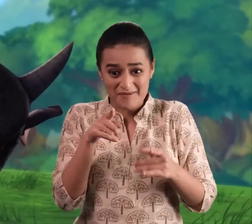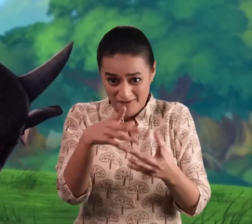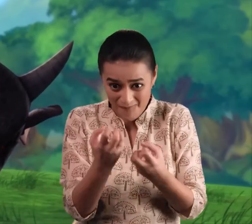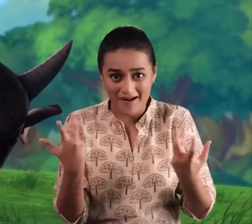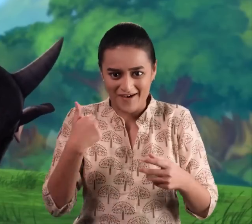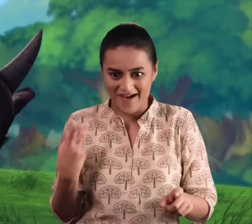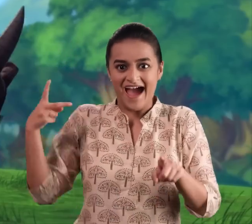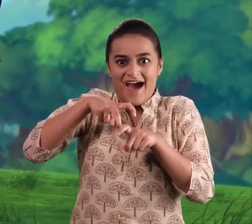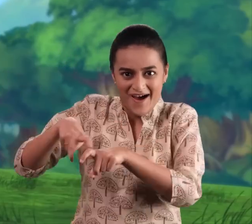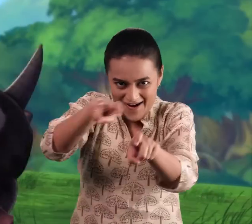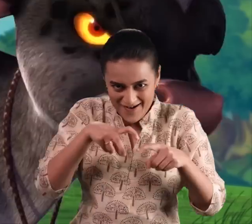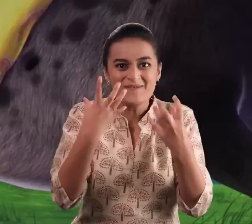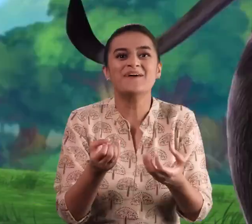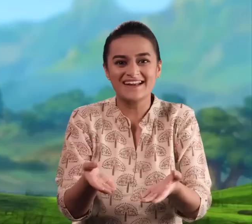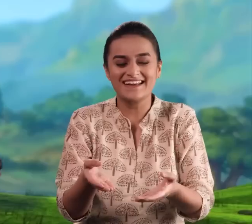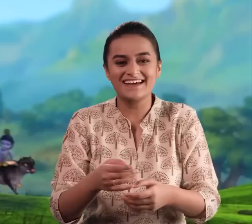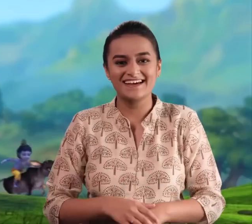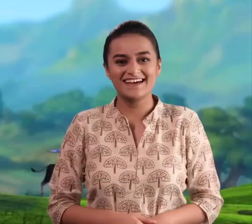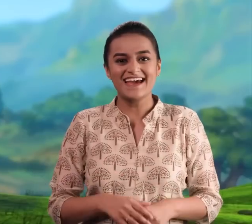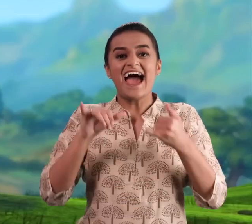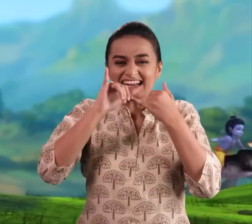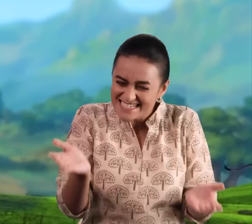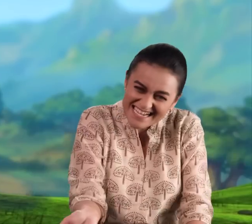लगता है ये चाहता है मैं इसकी सवारी करूं।